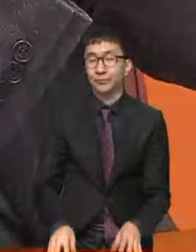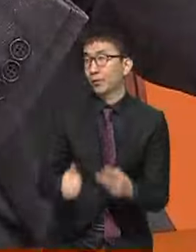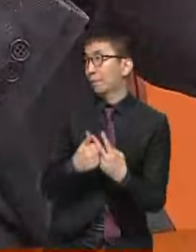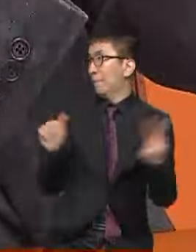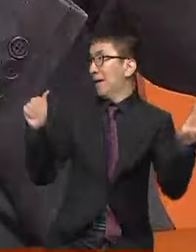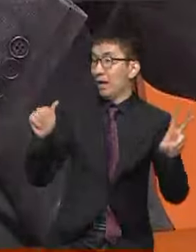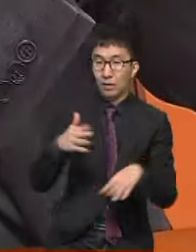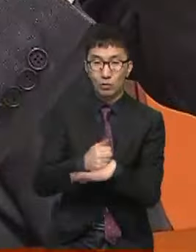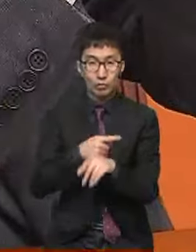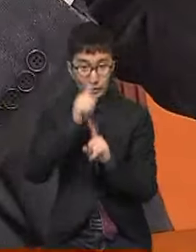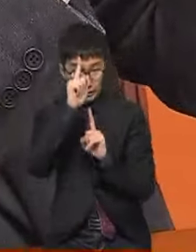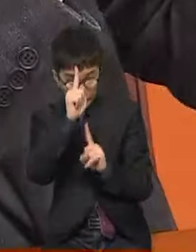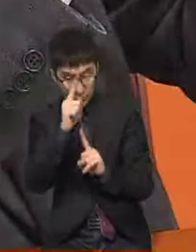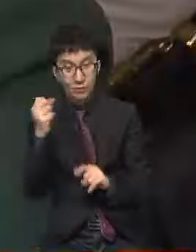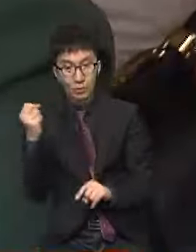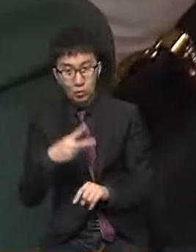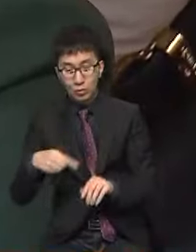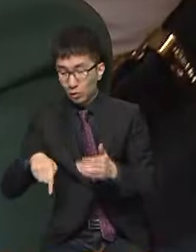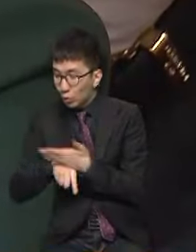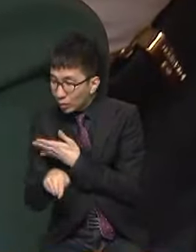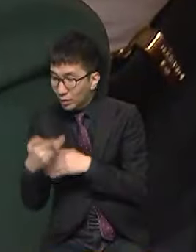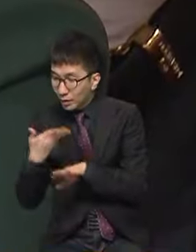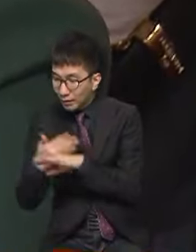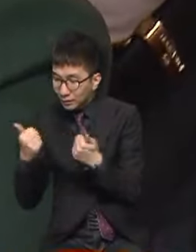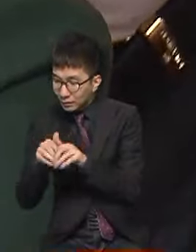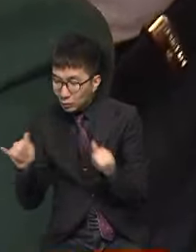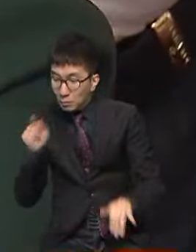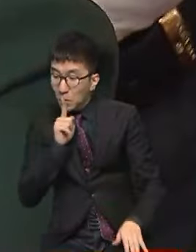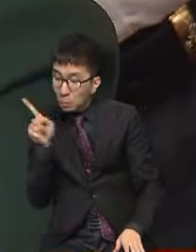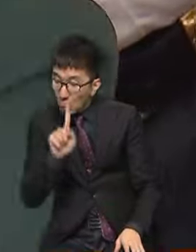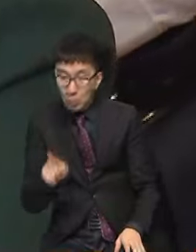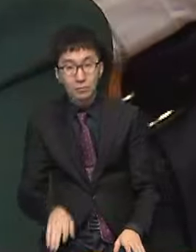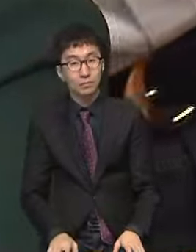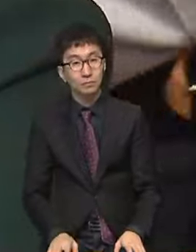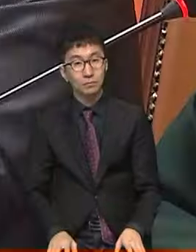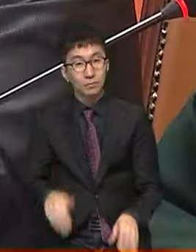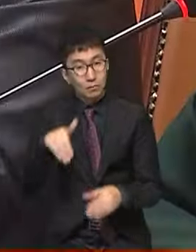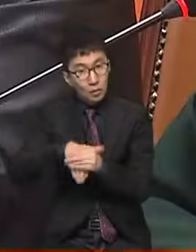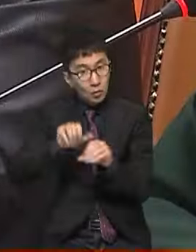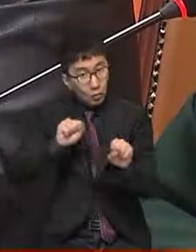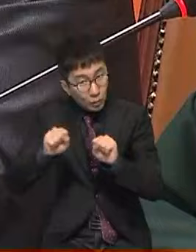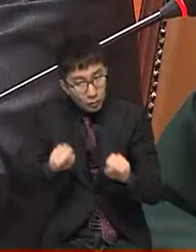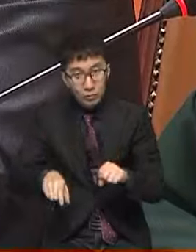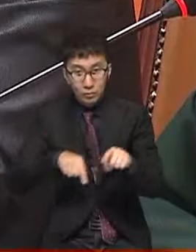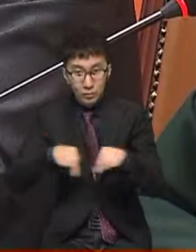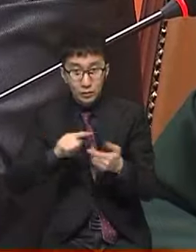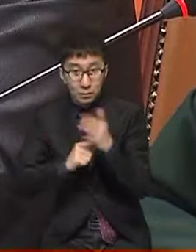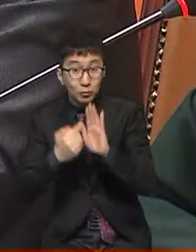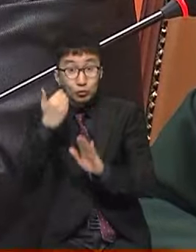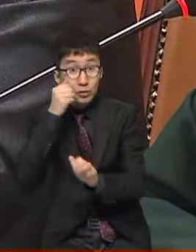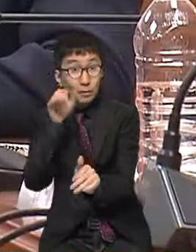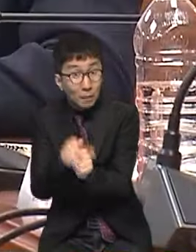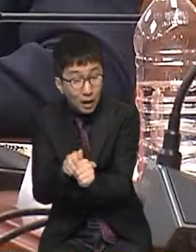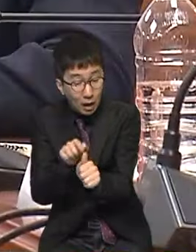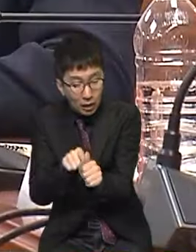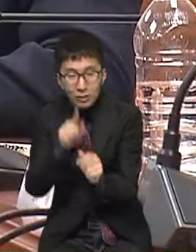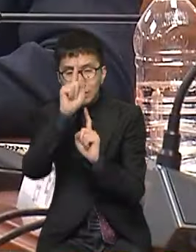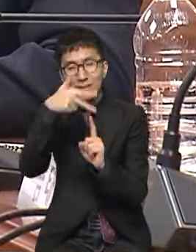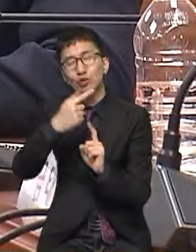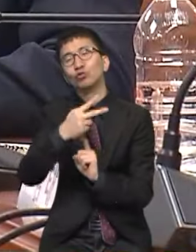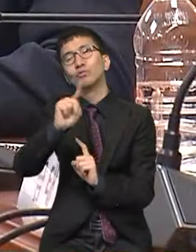뒤 이준석 대표와 나머지 최고위원들은 선거운동과 정책 발표 전권을 이준석 대표에게 넘기는